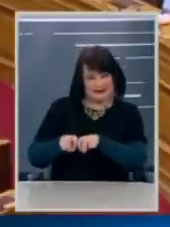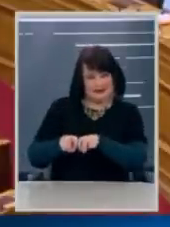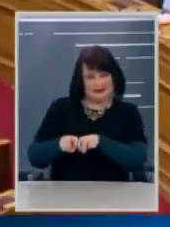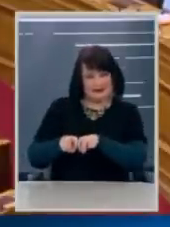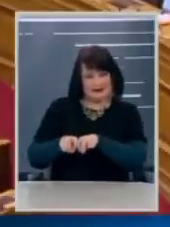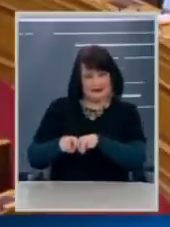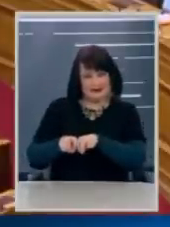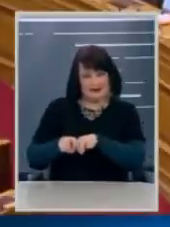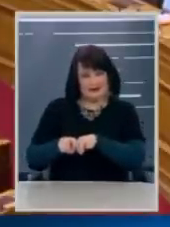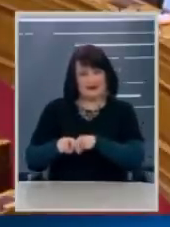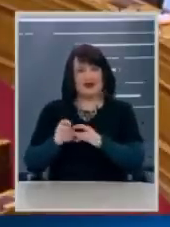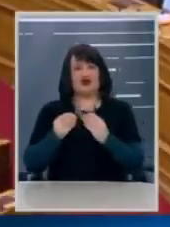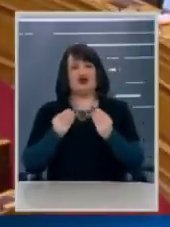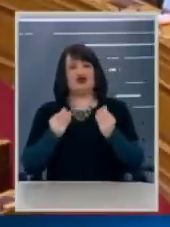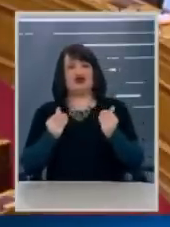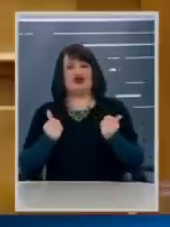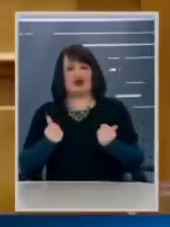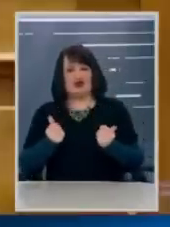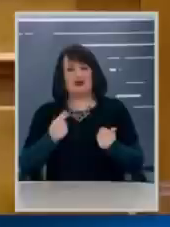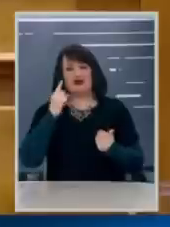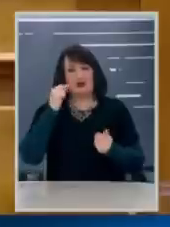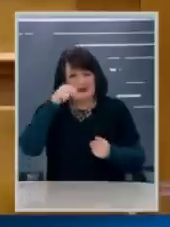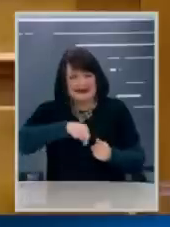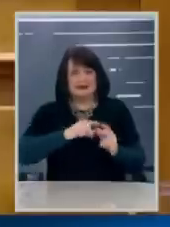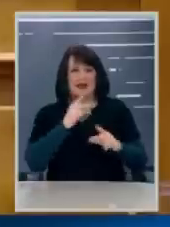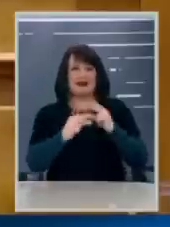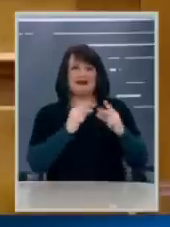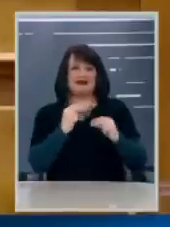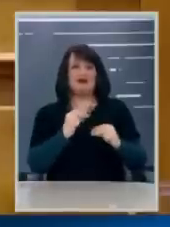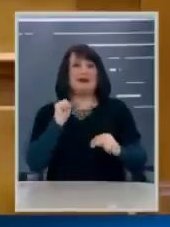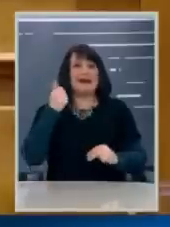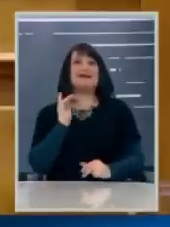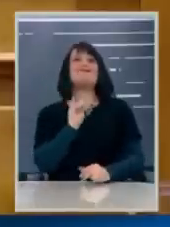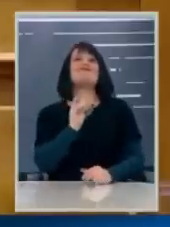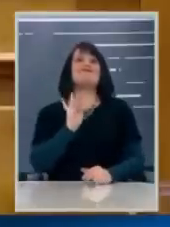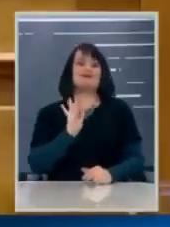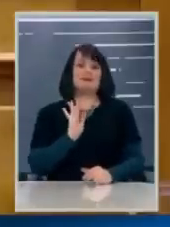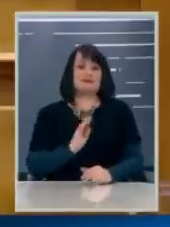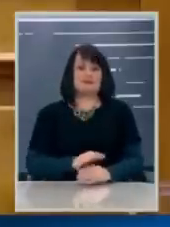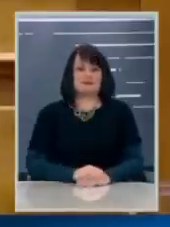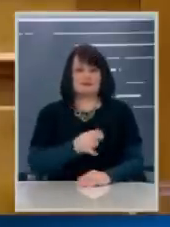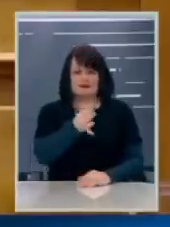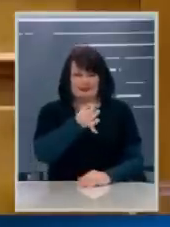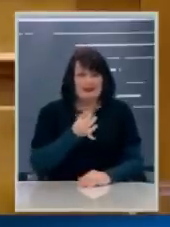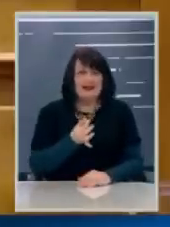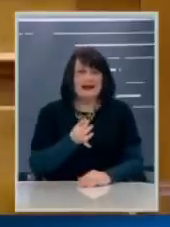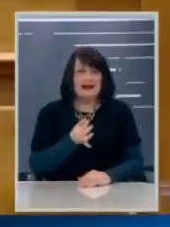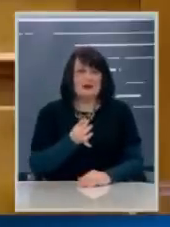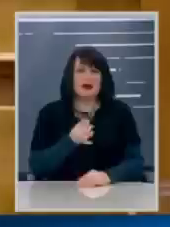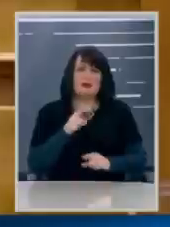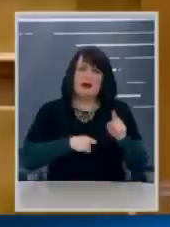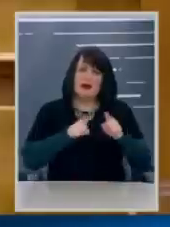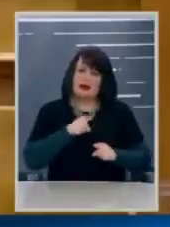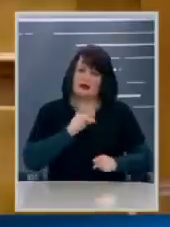λόγους τάκη δεν το νόμιζα ότι σήμερα θα το συζητήσουμε το θέμα αυτό, και λέει άλλοι θα χάνουν, άλλοι θα κερδίζουν.